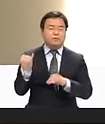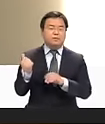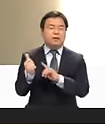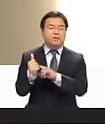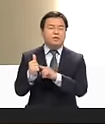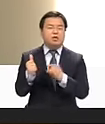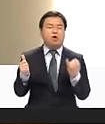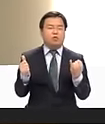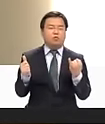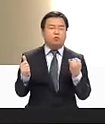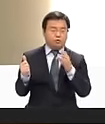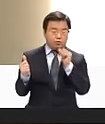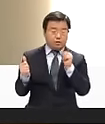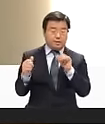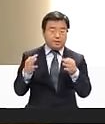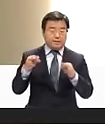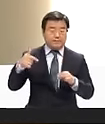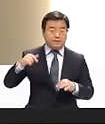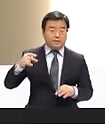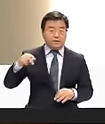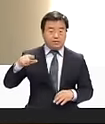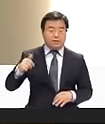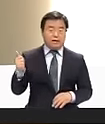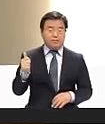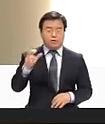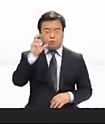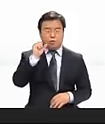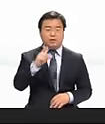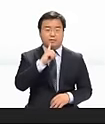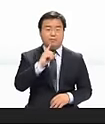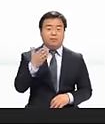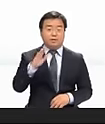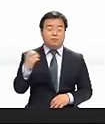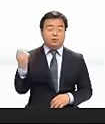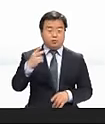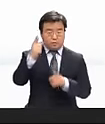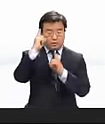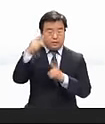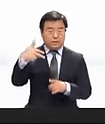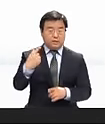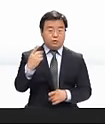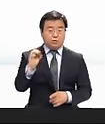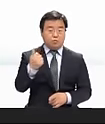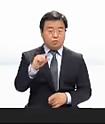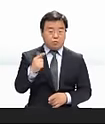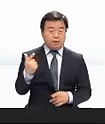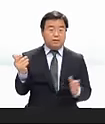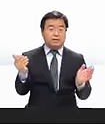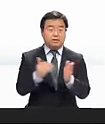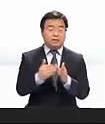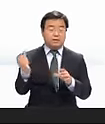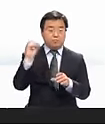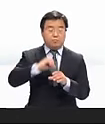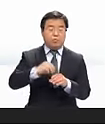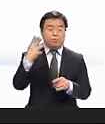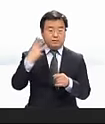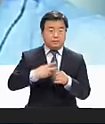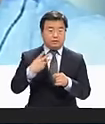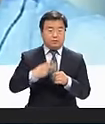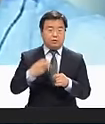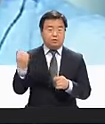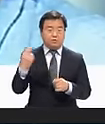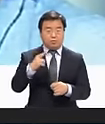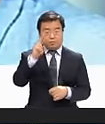아, 김기덕 씨는 남성 팬이 많았었다고 하는데 그리고 여기에 이정환 씨를 끼면 또 3대 DJ였다. 박원웅 씨를 끼면